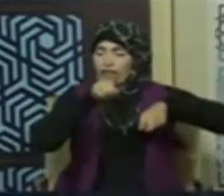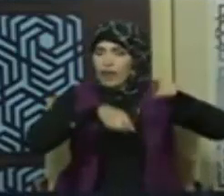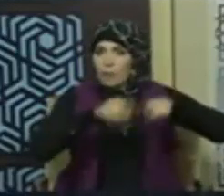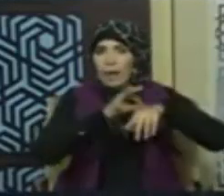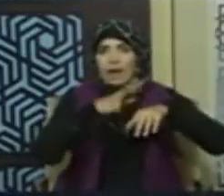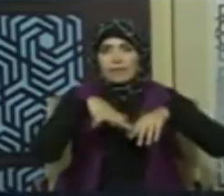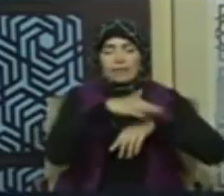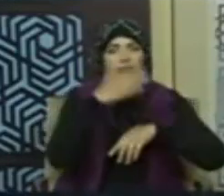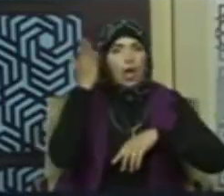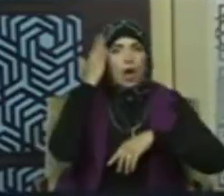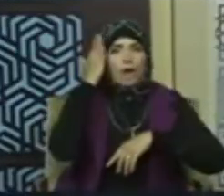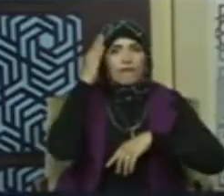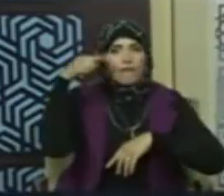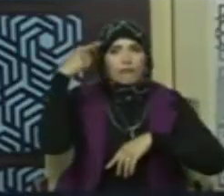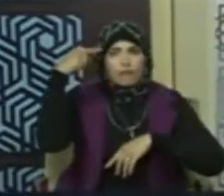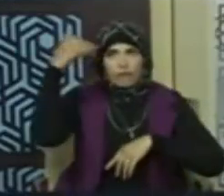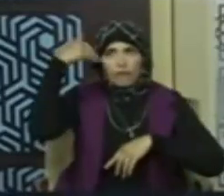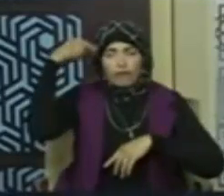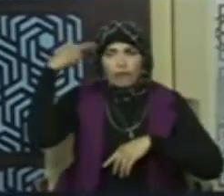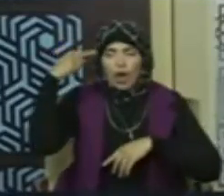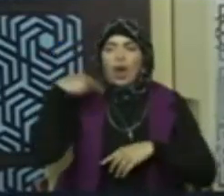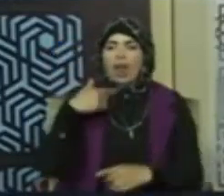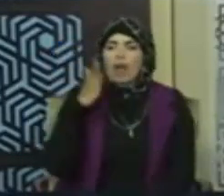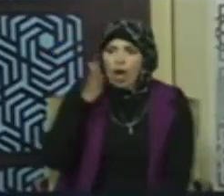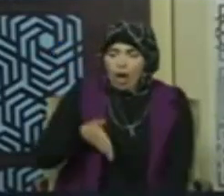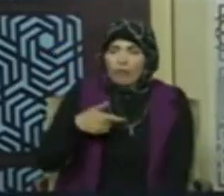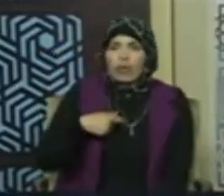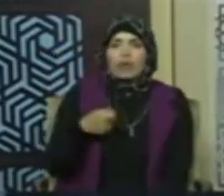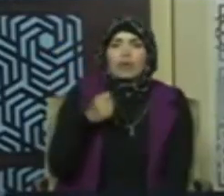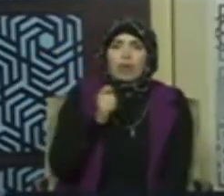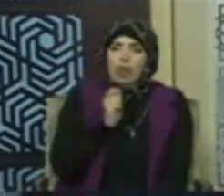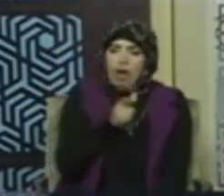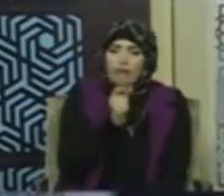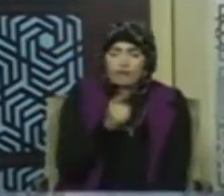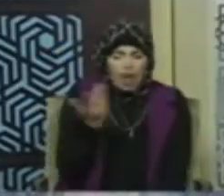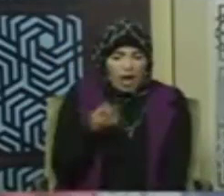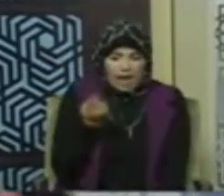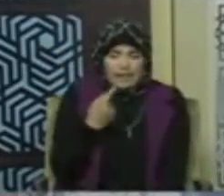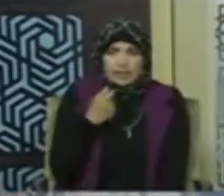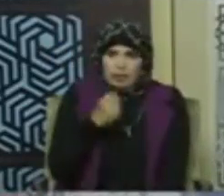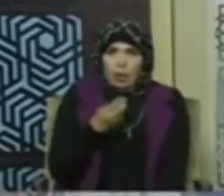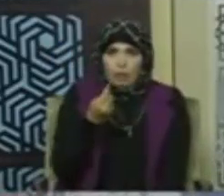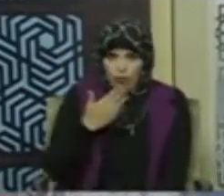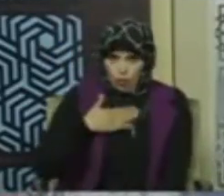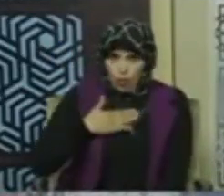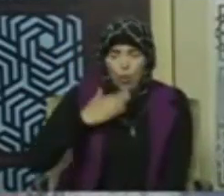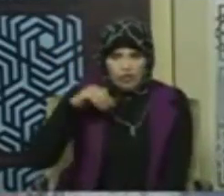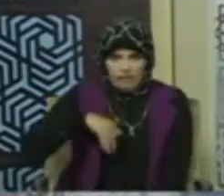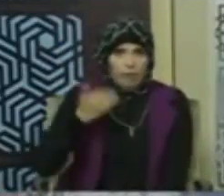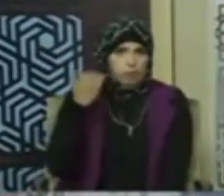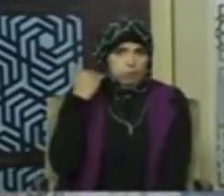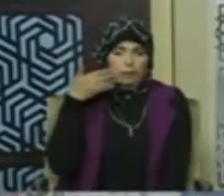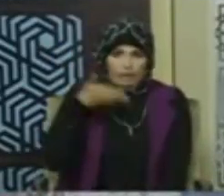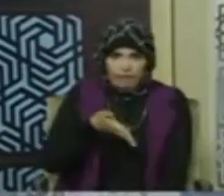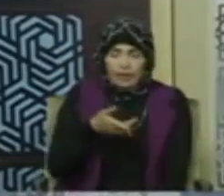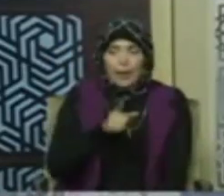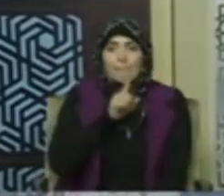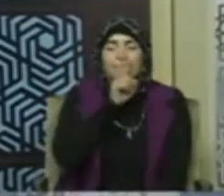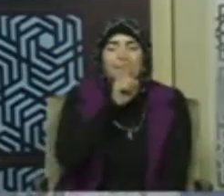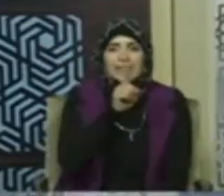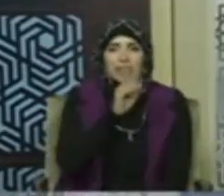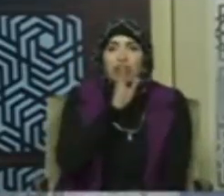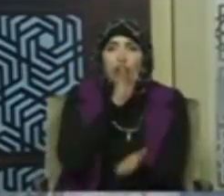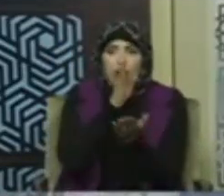أنه هو يستطيع أن ينفق. القضية ليست في الحق الخاص، ولا ينبغي النظر